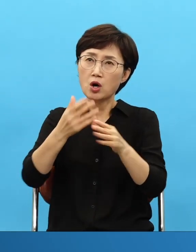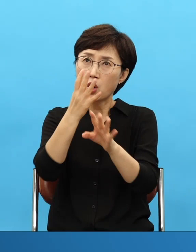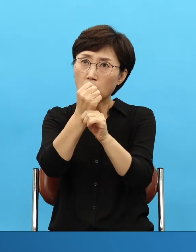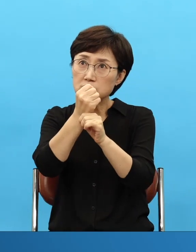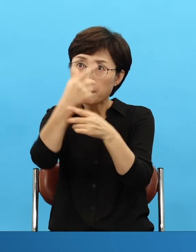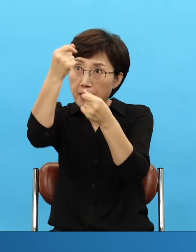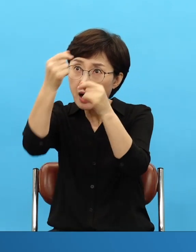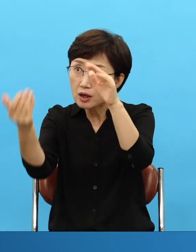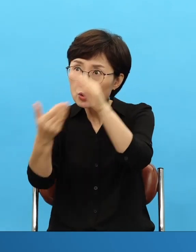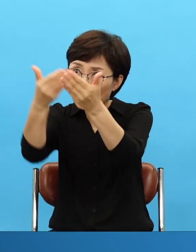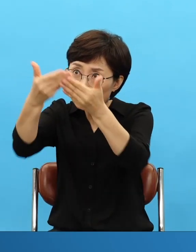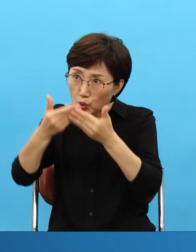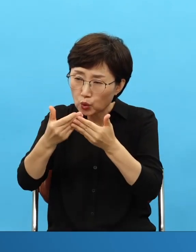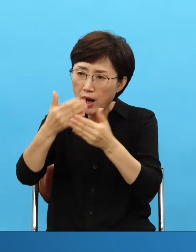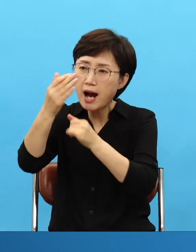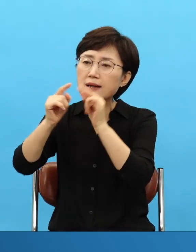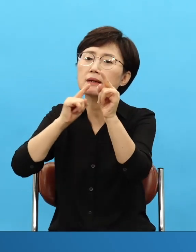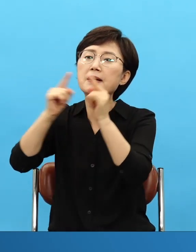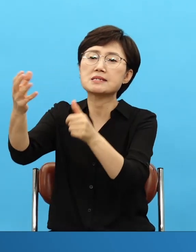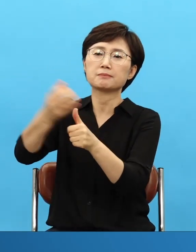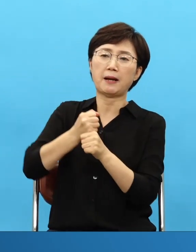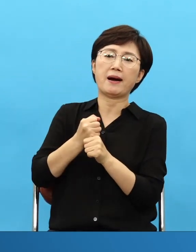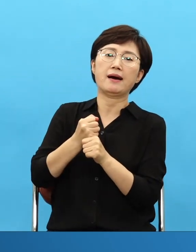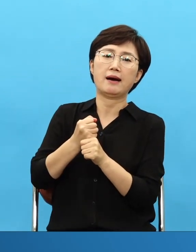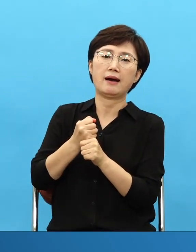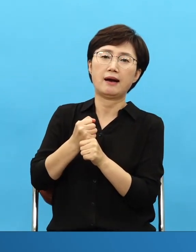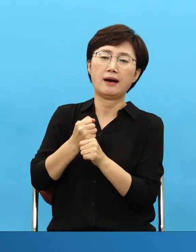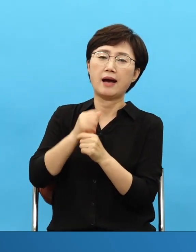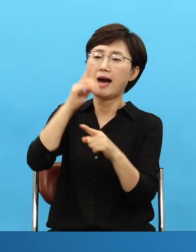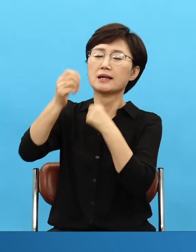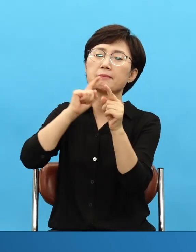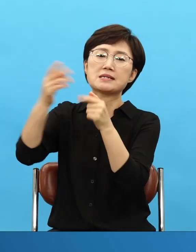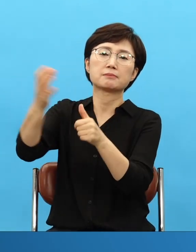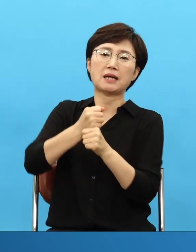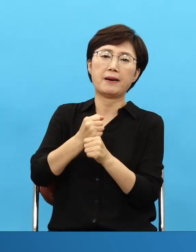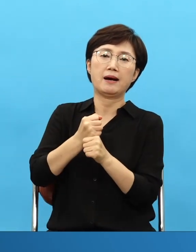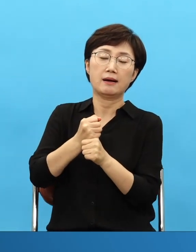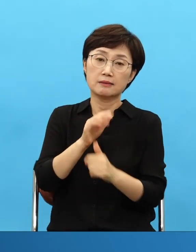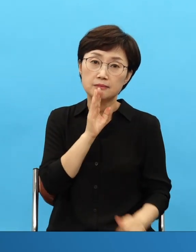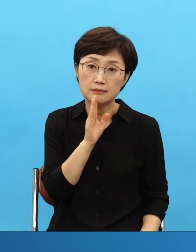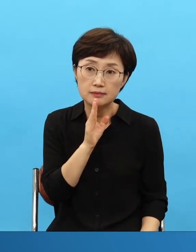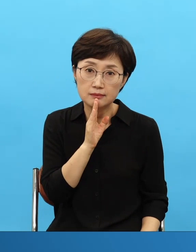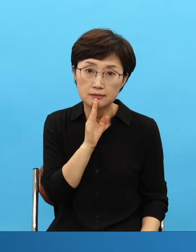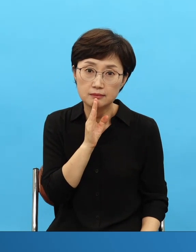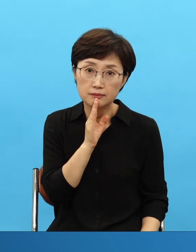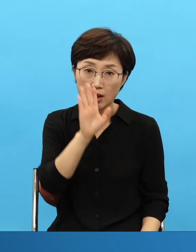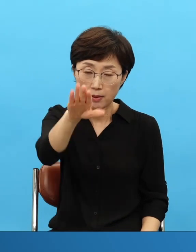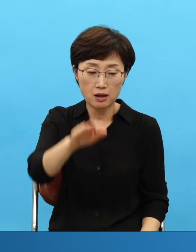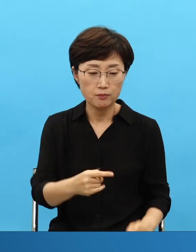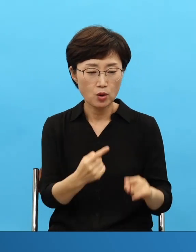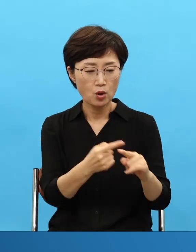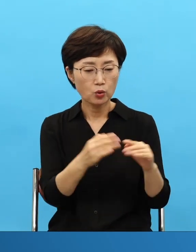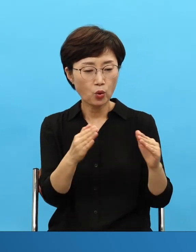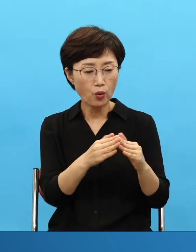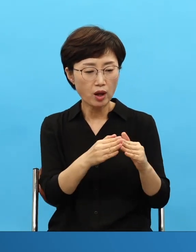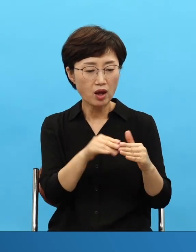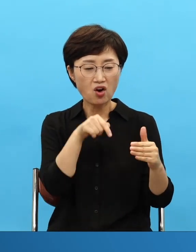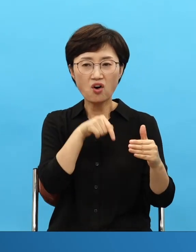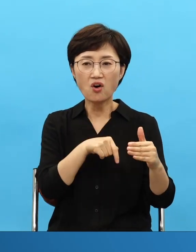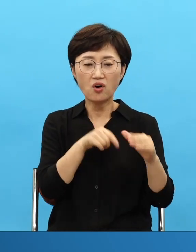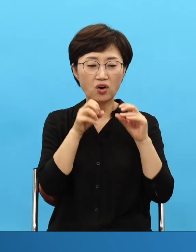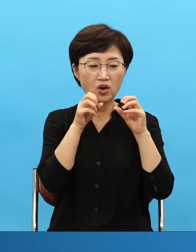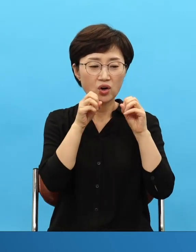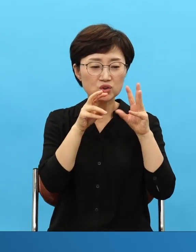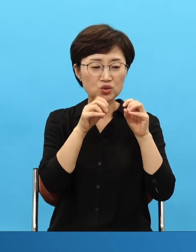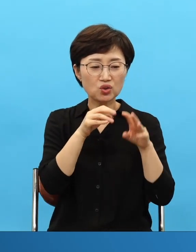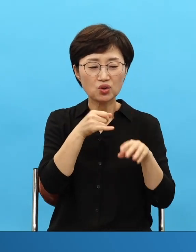예, 진짜 잡으셔야 돼요. You must truly 저는 hold on 진짜 to it. 잡았거든요. I'm truly holding on 말이 to this. 됩니까? 교회가 전도를 못한다. 말 안 되잖아요. How does it make any